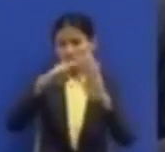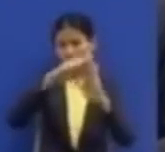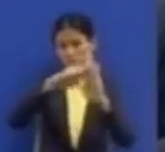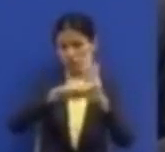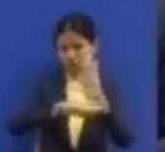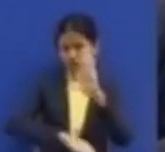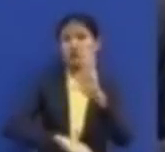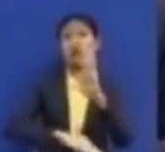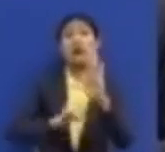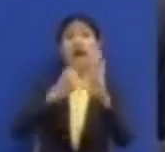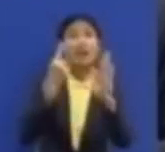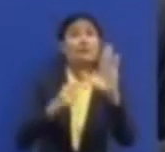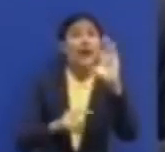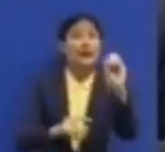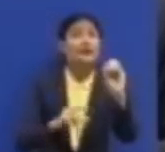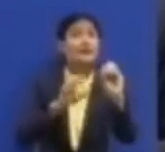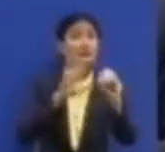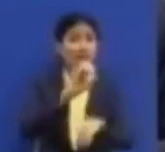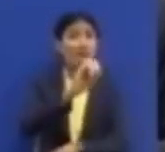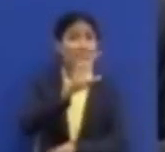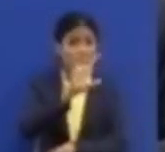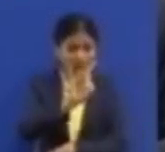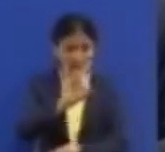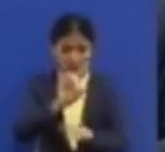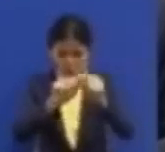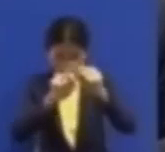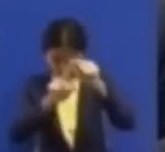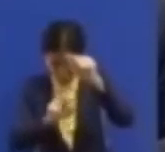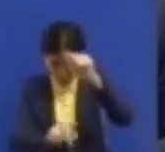ที่62ครับท่านประธานครับ